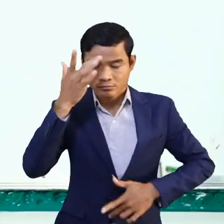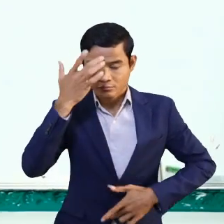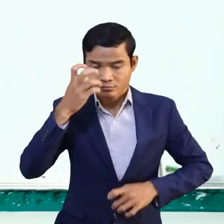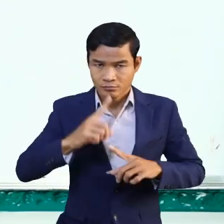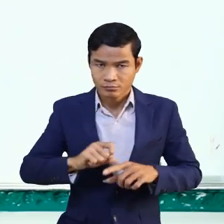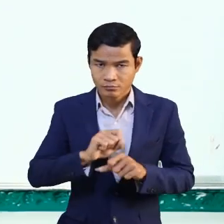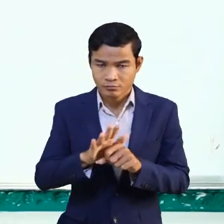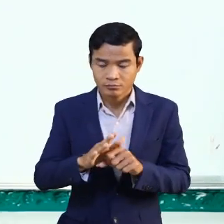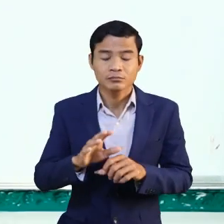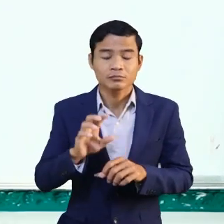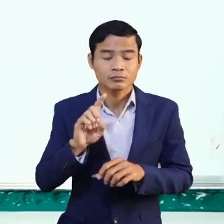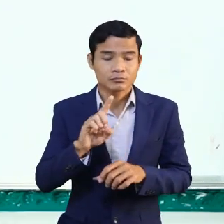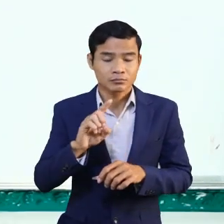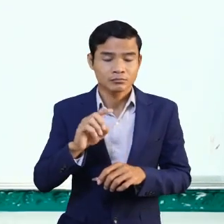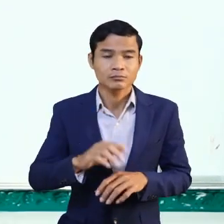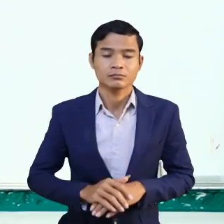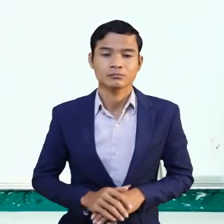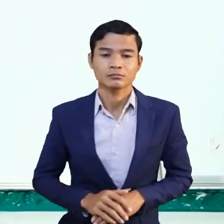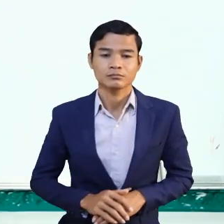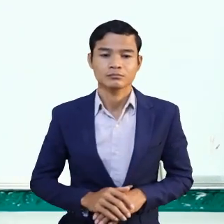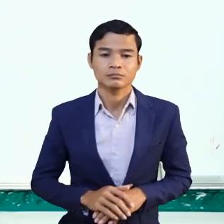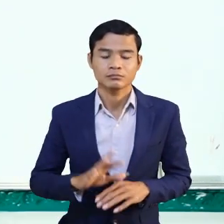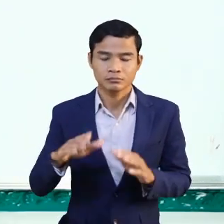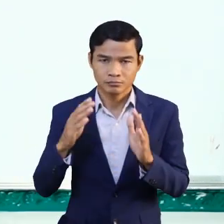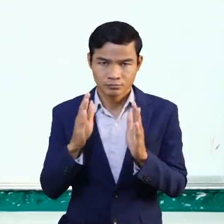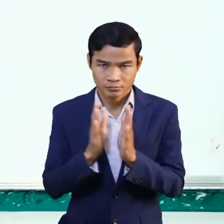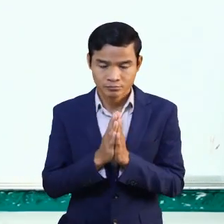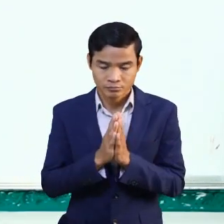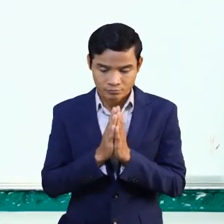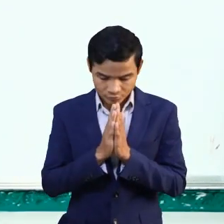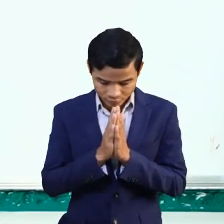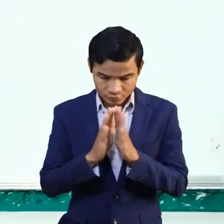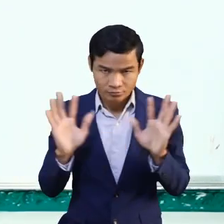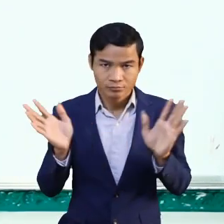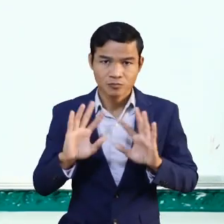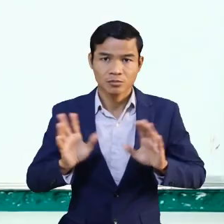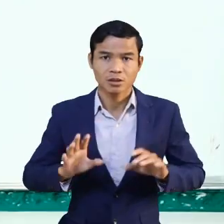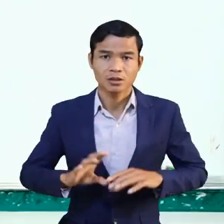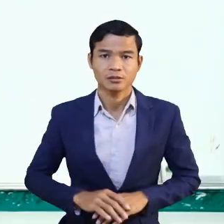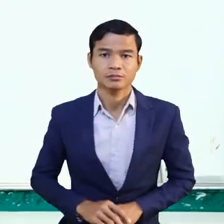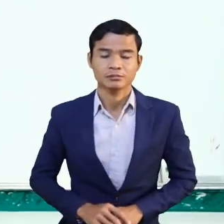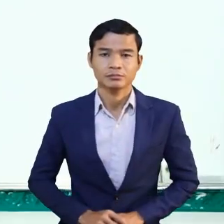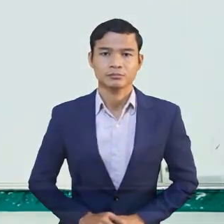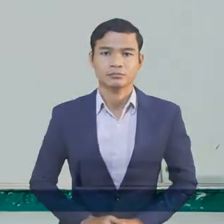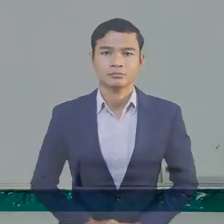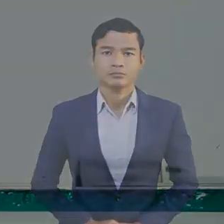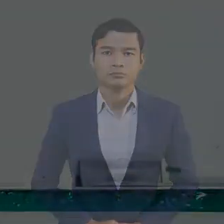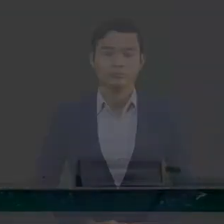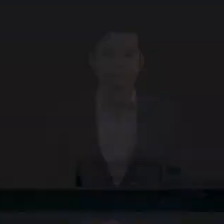ពីជំងឺចាកូវីដ19ណាកូនចាសូមអរគុណច្រើនសូមជម្រាបលា